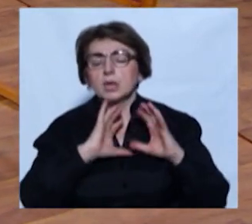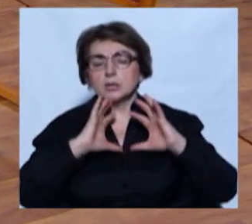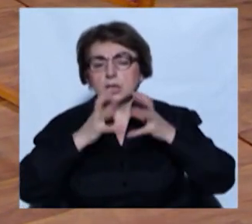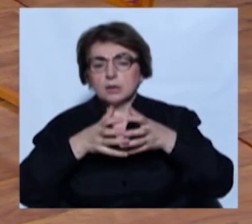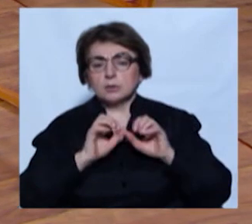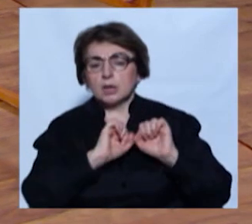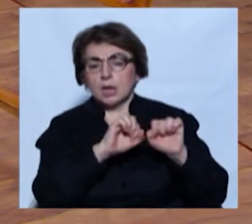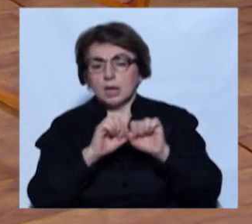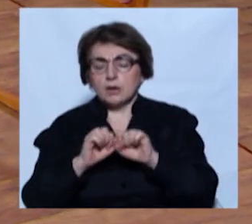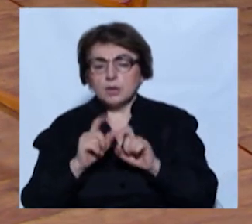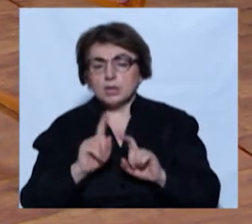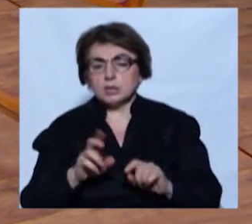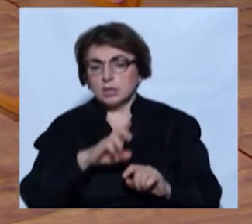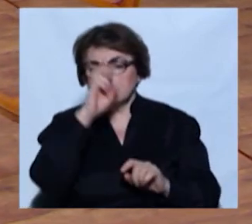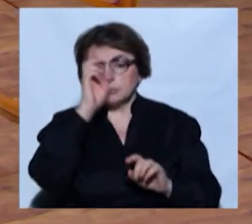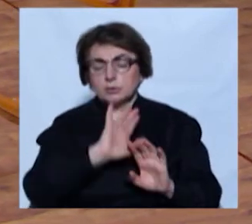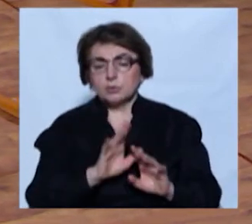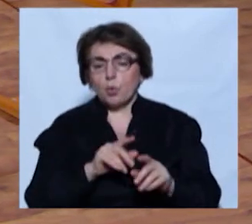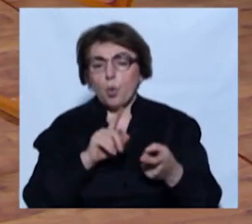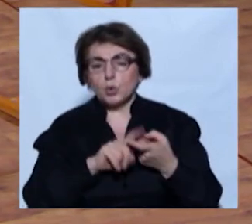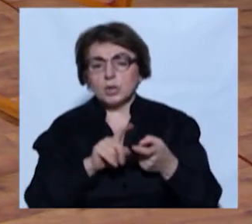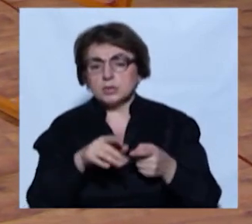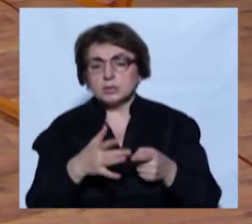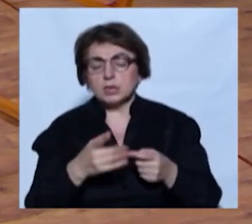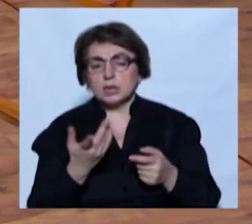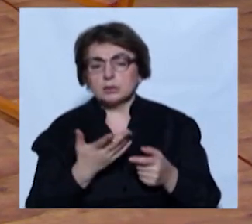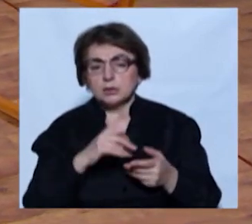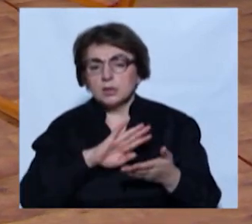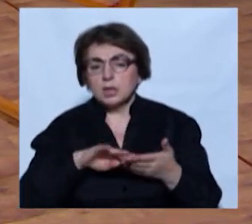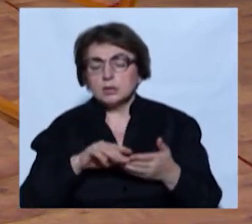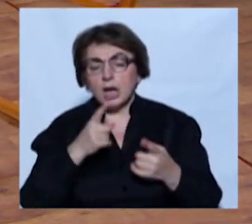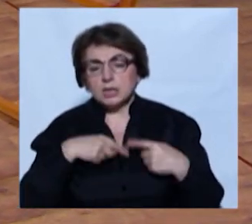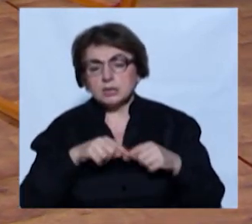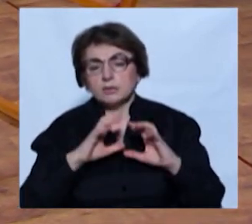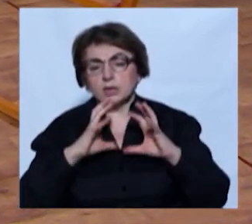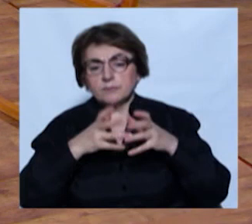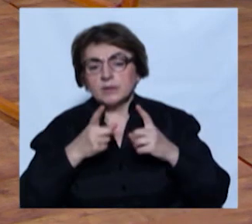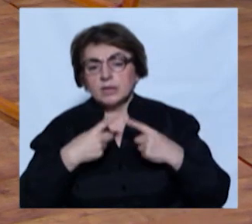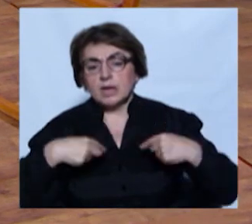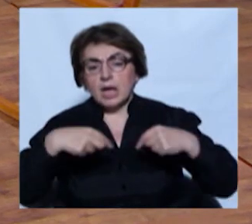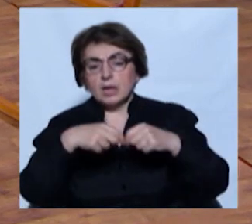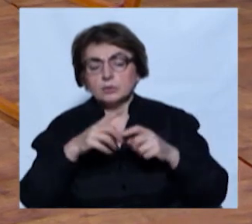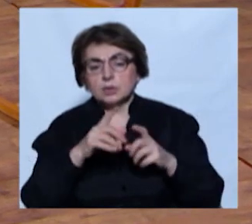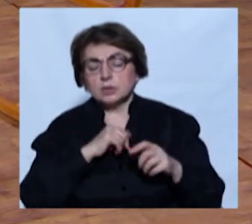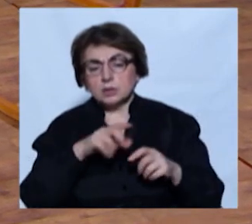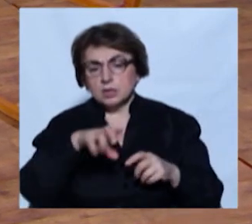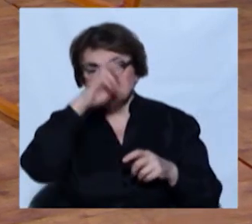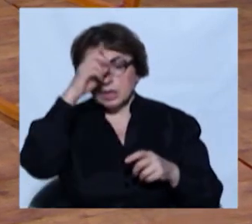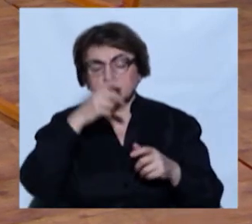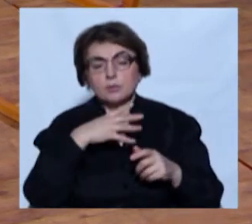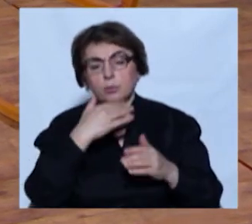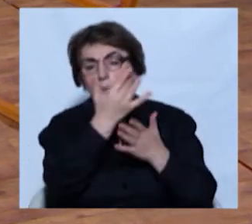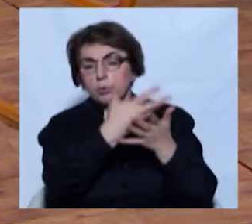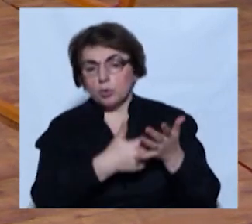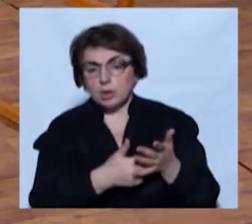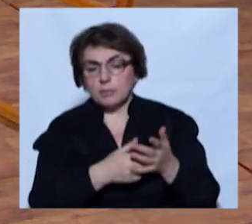ეს არაკომერციული ორგანიზაცია, განსხვავებით რა თქმა უნდა გაეროს გარემოს დაცვითი პროგრამა, ეს არის სამთავრობო დონის პროგრამა და